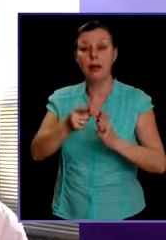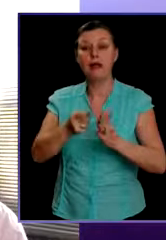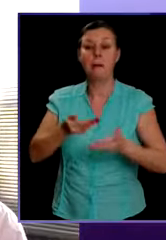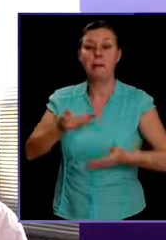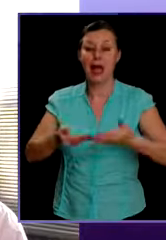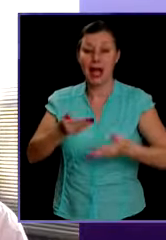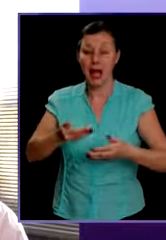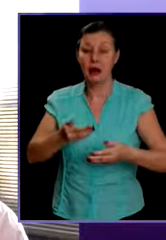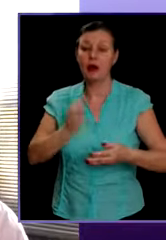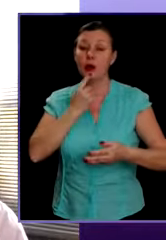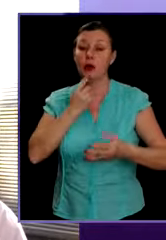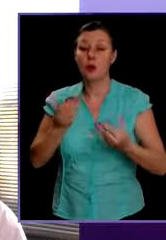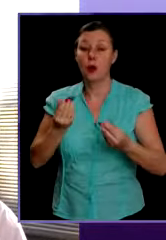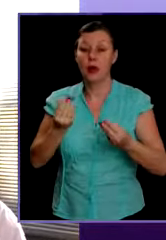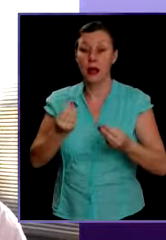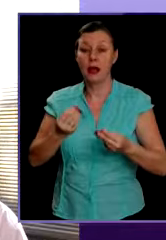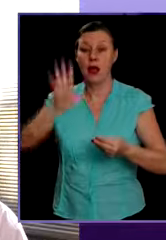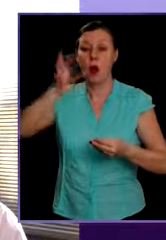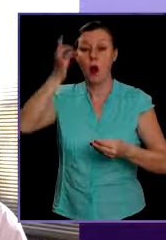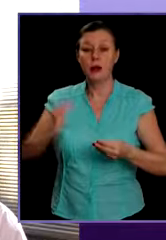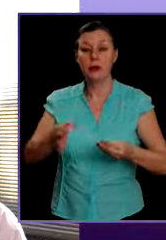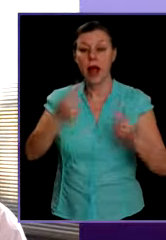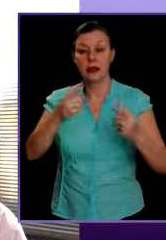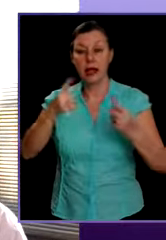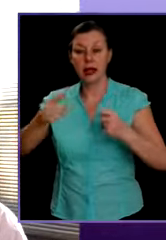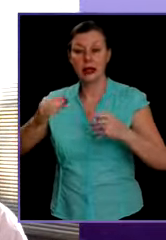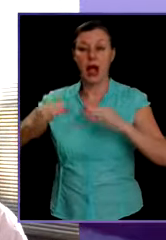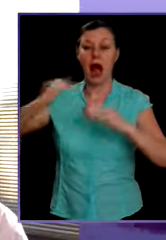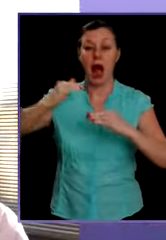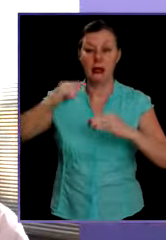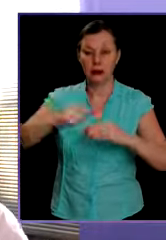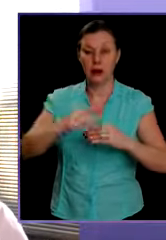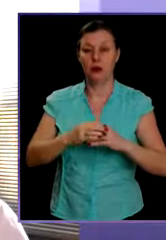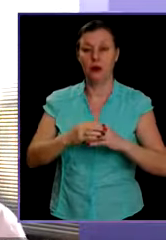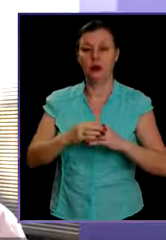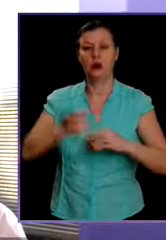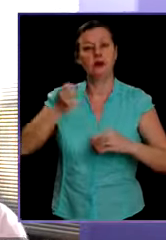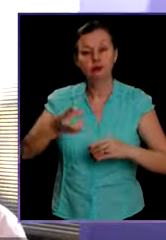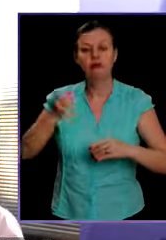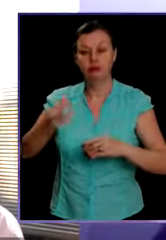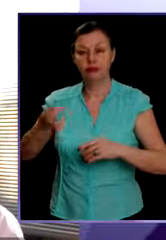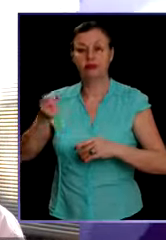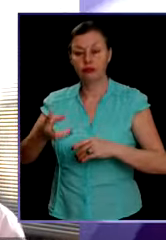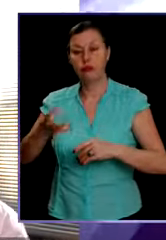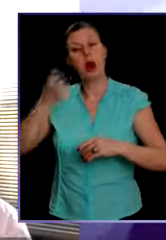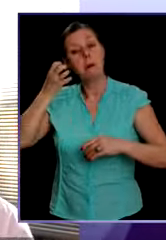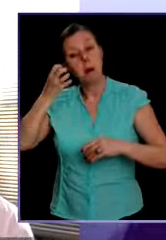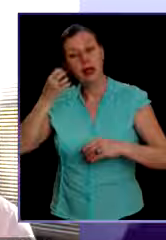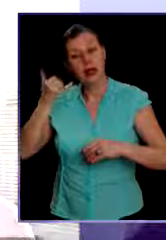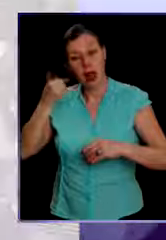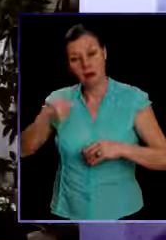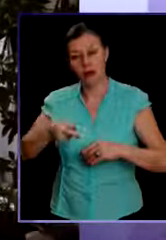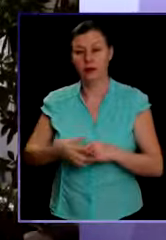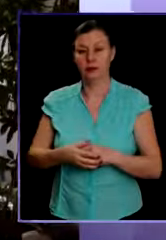szövetben mennyi a cukor, egy 5 percenkénti átlagot, átlag értéket eljuttat a Bluetooth-on keresztül a